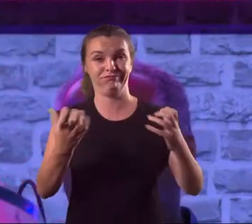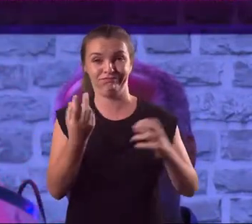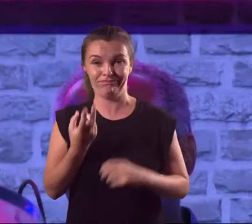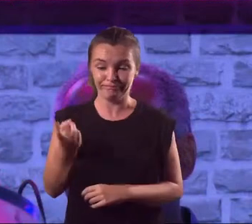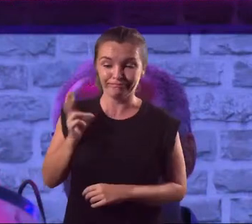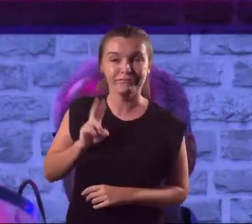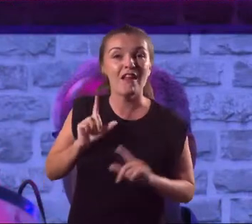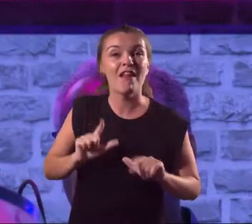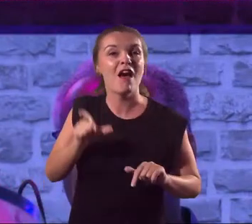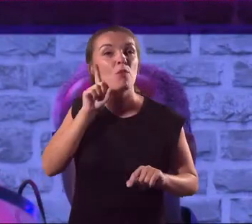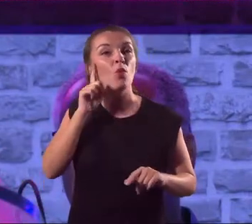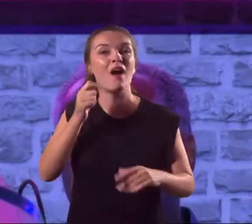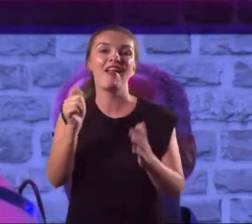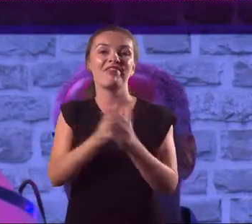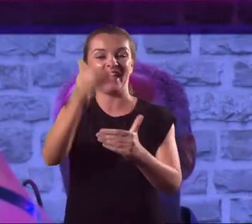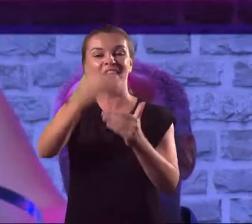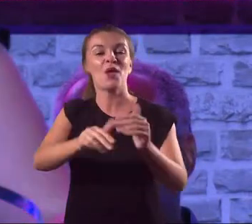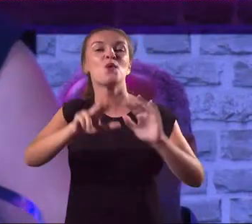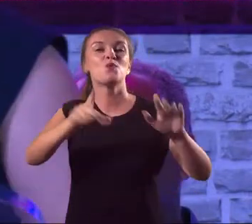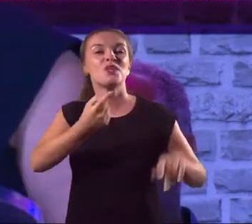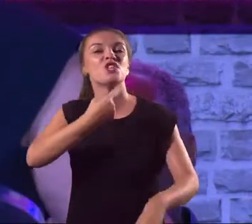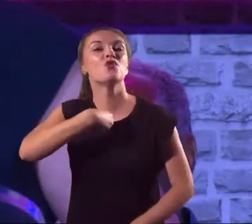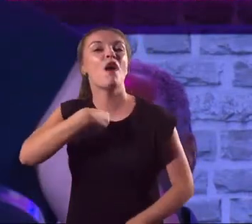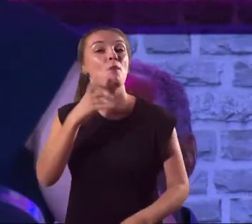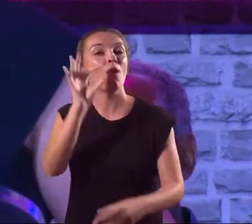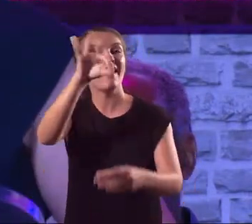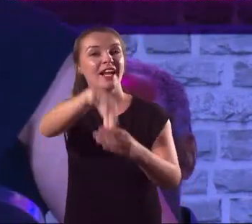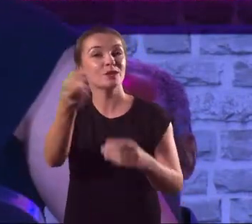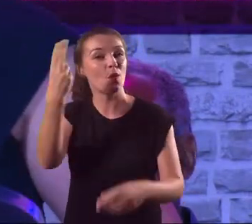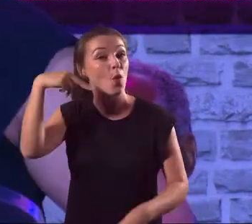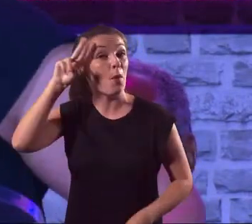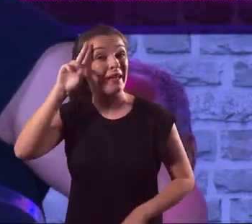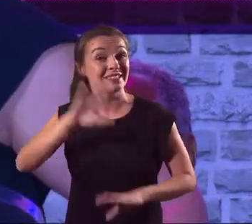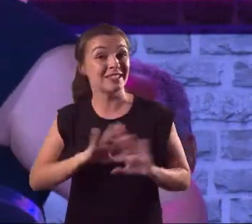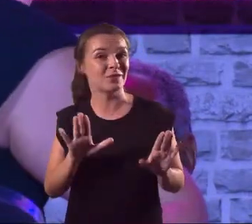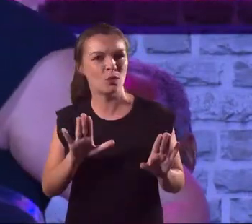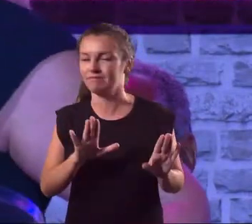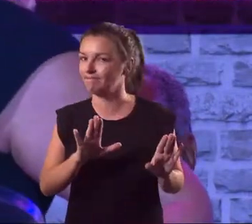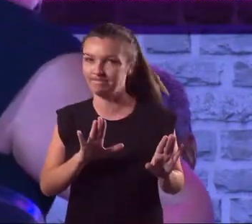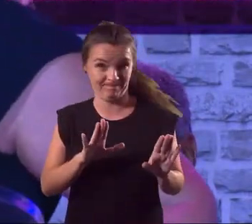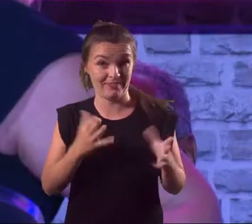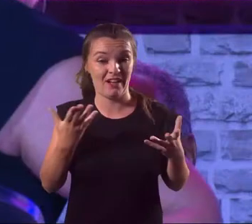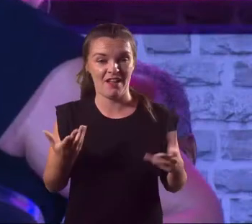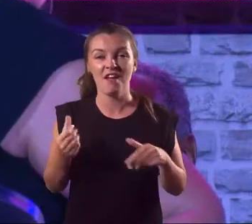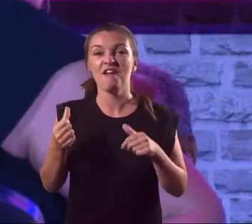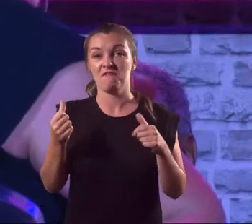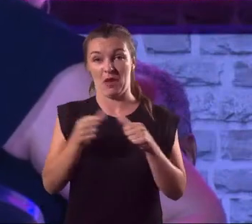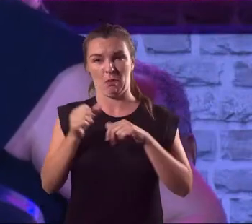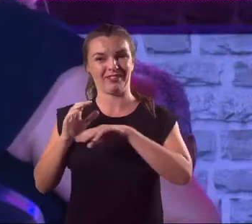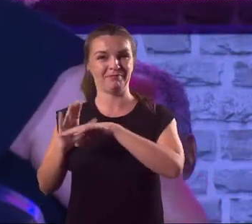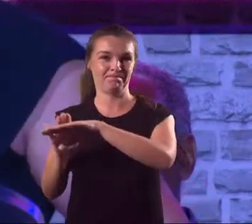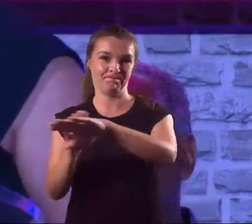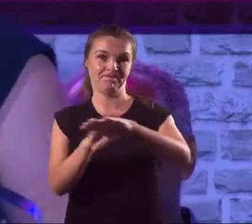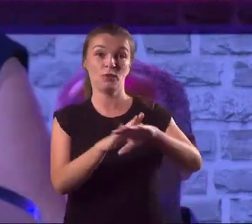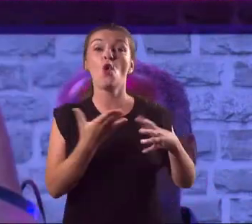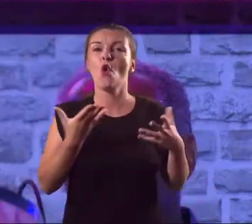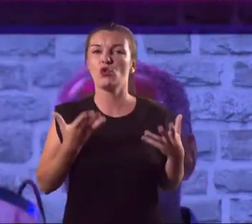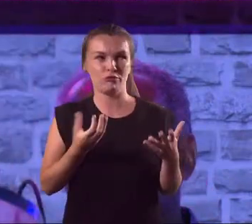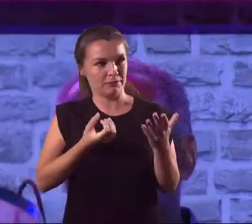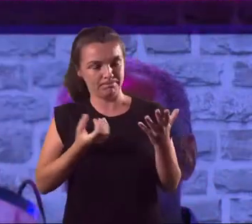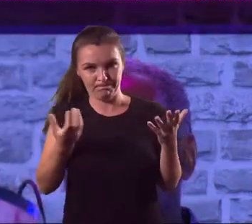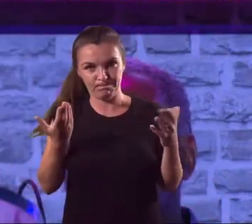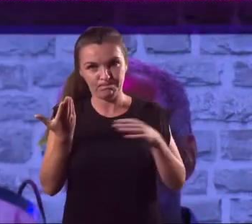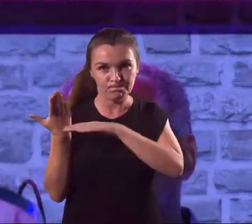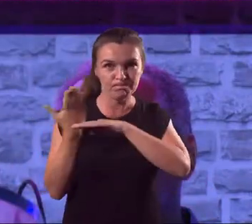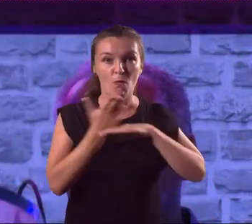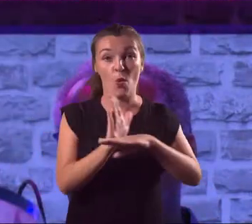échéance électorale le 8 juin pour l'élection européenne. C'est aussi un signal que nous avons voulu donner en venant aujourd'hui pour